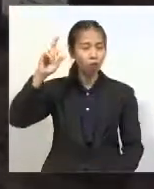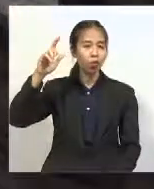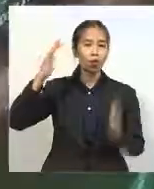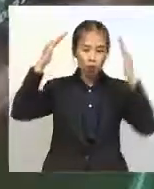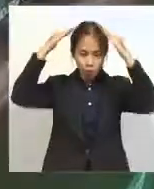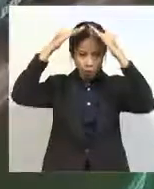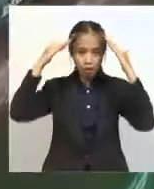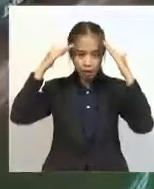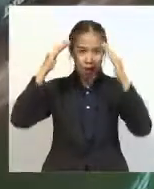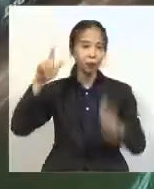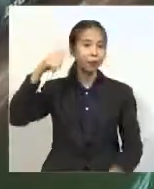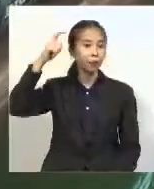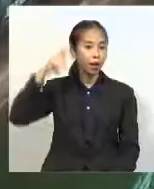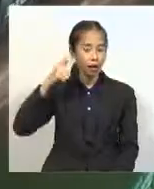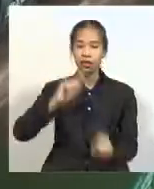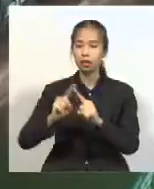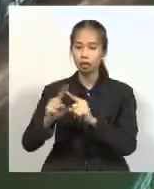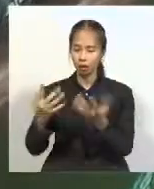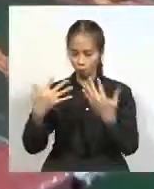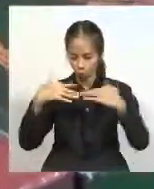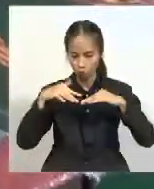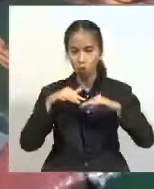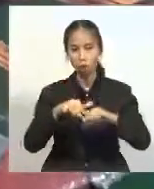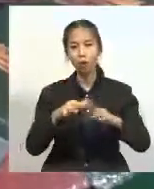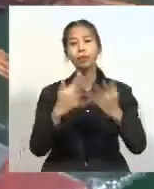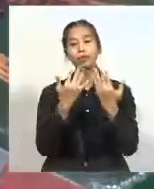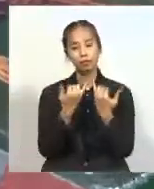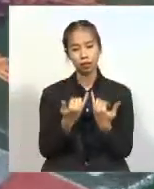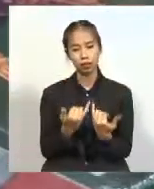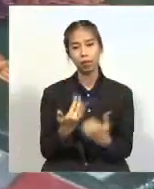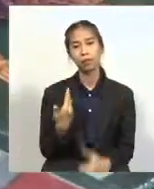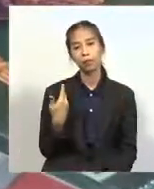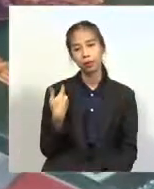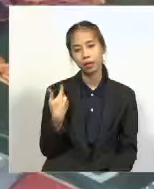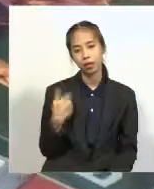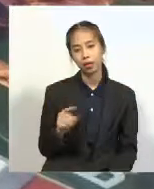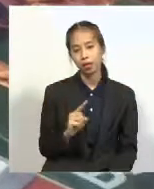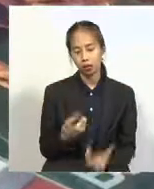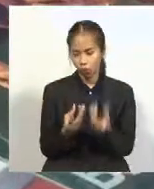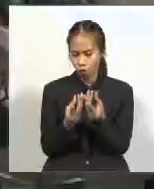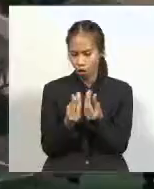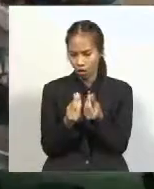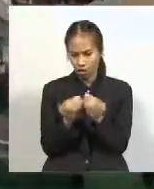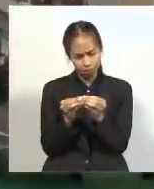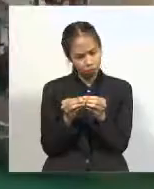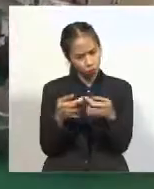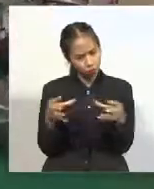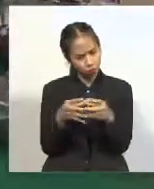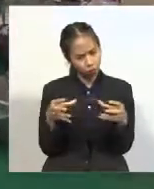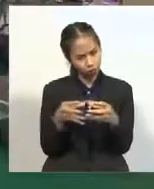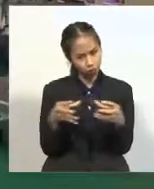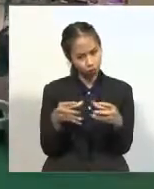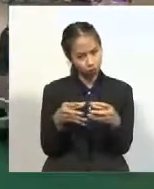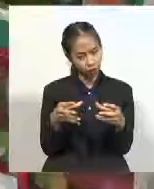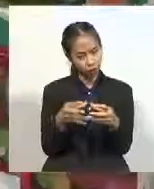ามเข้ามาร่วมงานด้วยซึ่งครั้งนี้เนี่ยนะคะถือว่ามีตัวเลขการเติบโตเนี่ยมาถึ